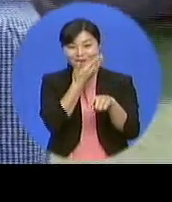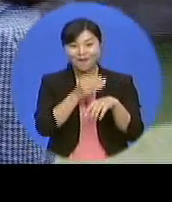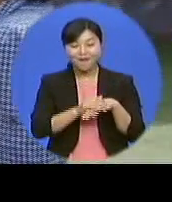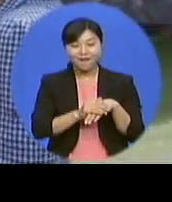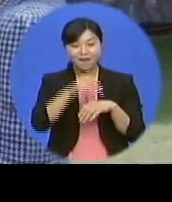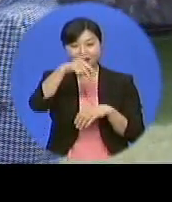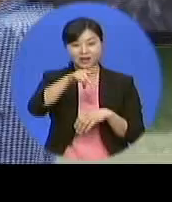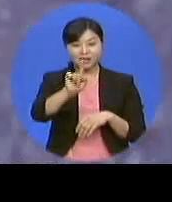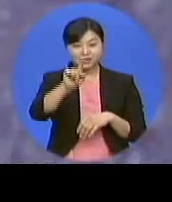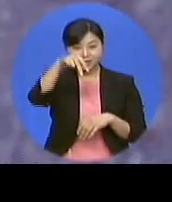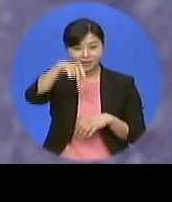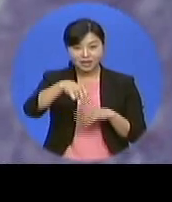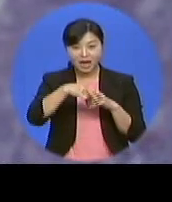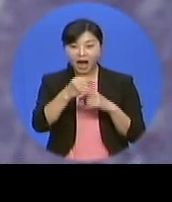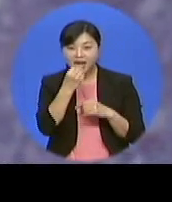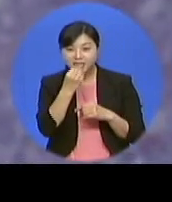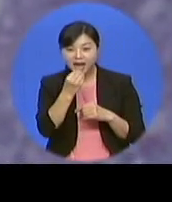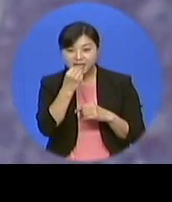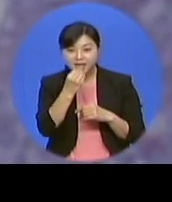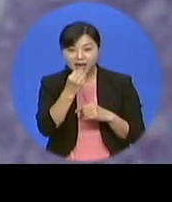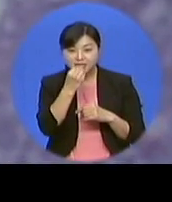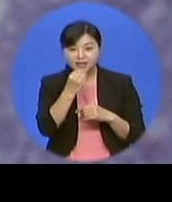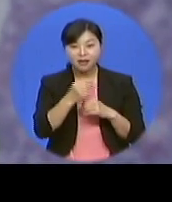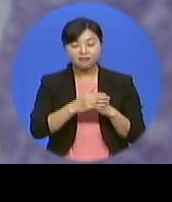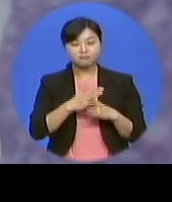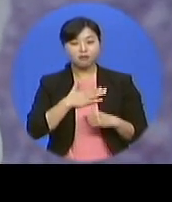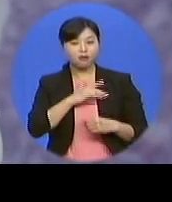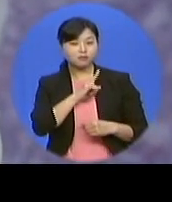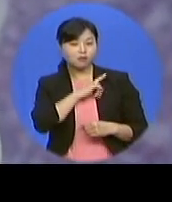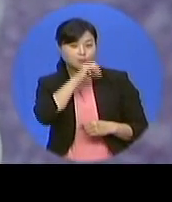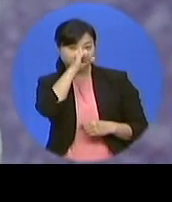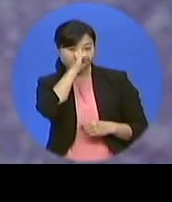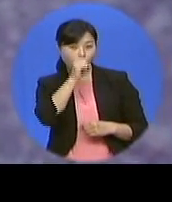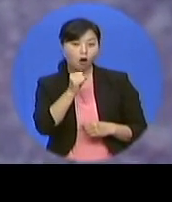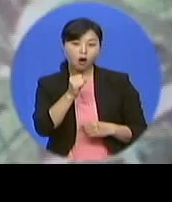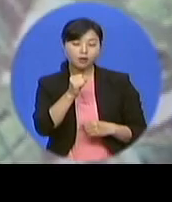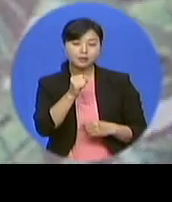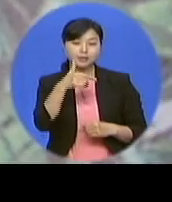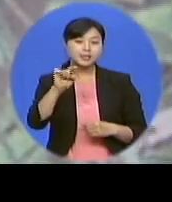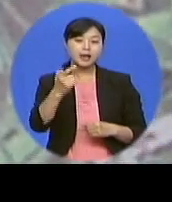와 지금 먹는 게 굉장히 신기해요. 오. 잣은 제가 제일 좋아하는 간식이라고요.